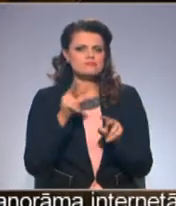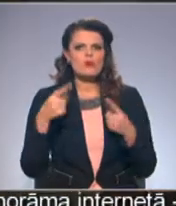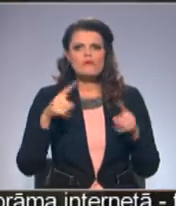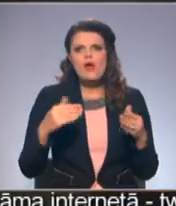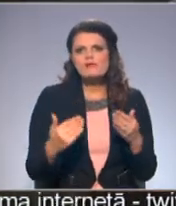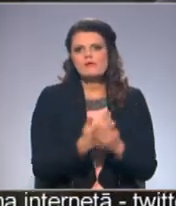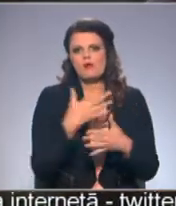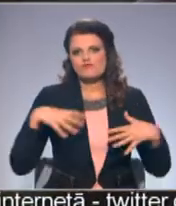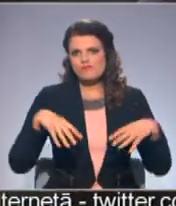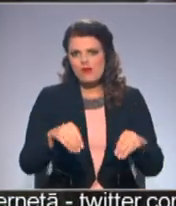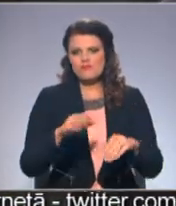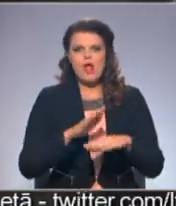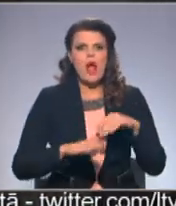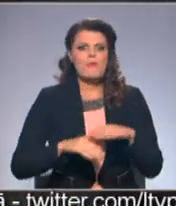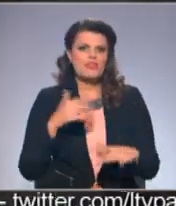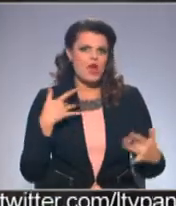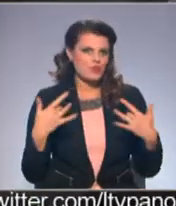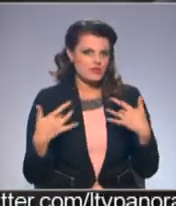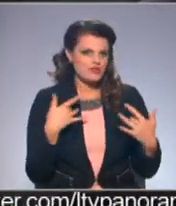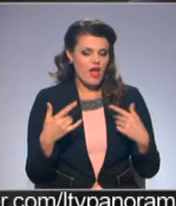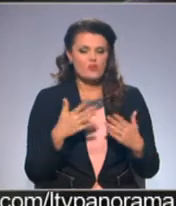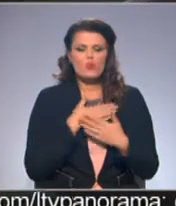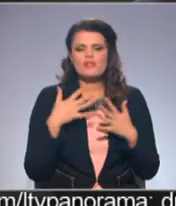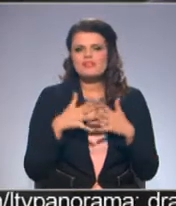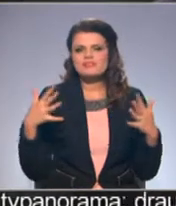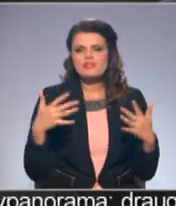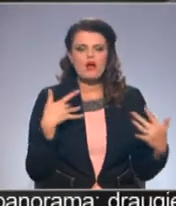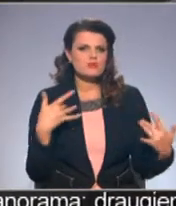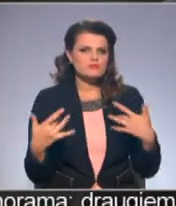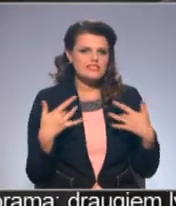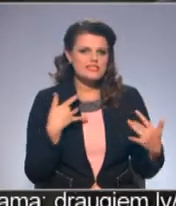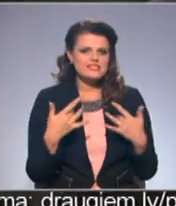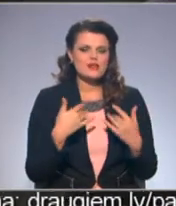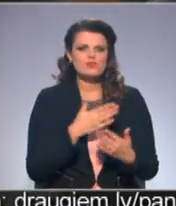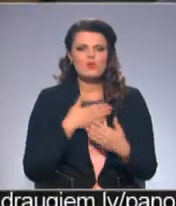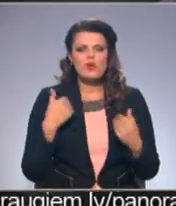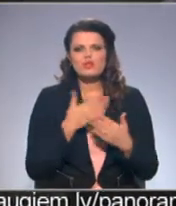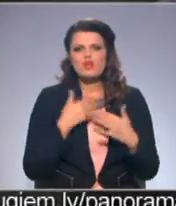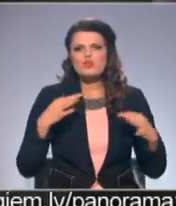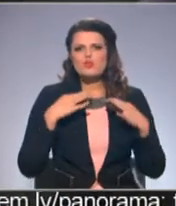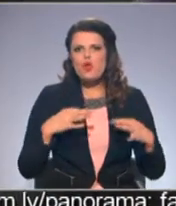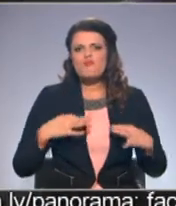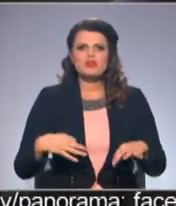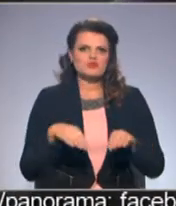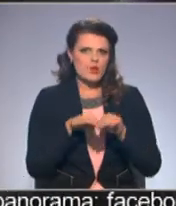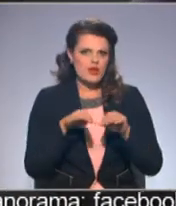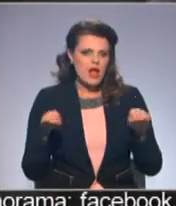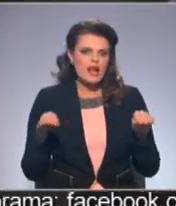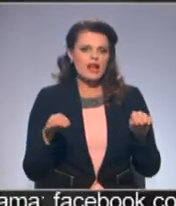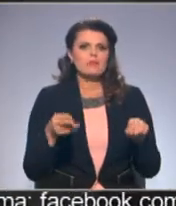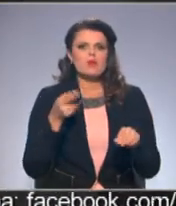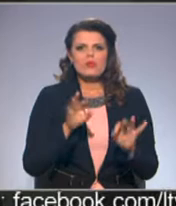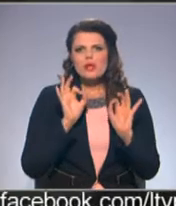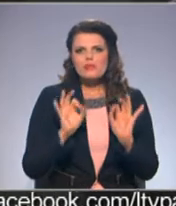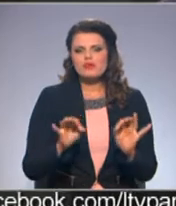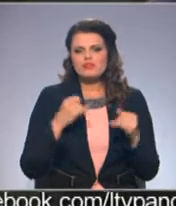teātri. Ļoti daudz amatieru teātri izrādes, citās skatēs ir bijušas ļoti, ļoti profesionāla līmenī un ir patiesi